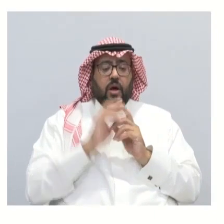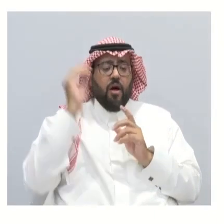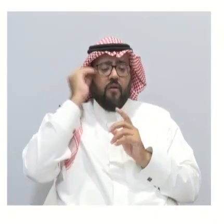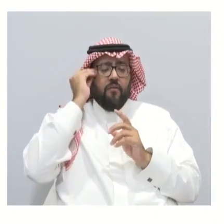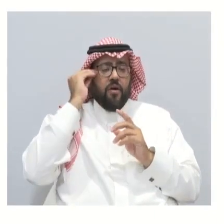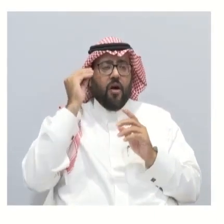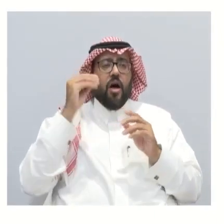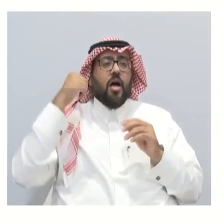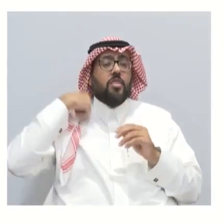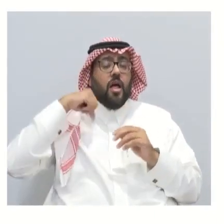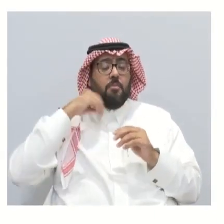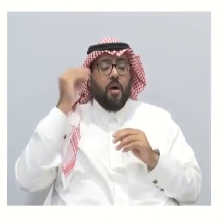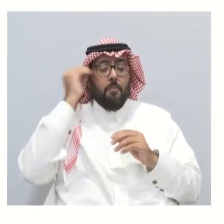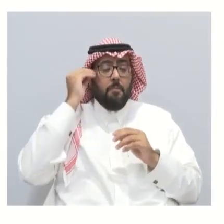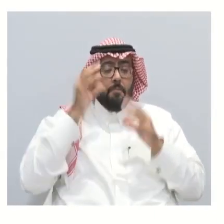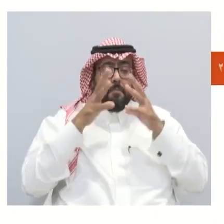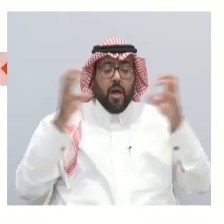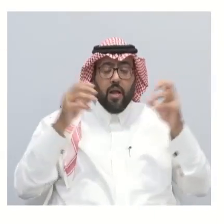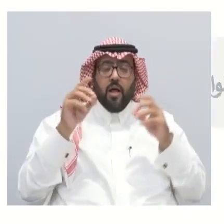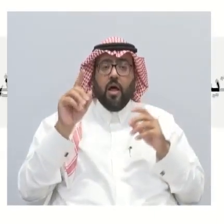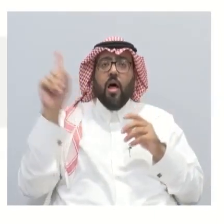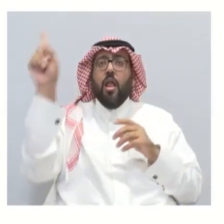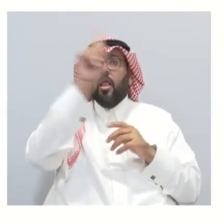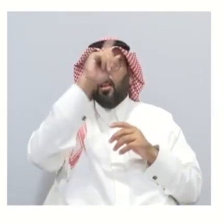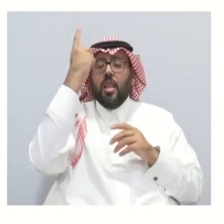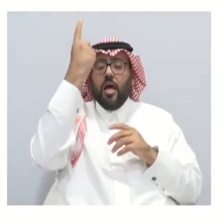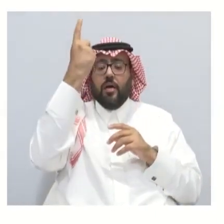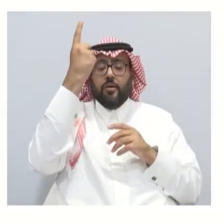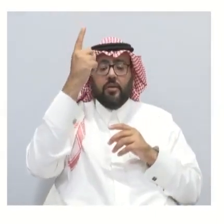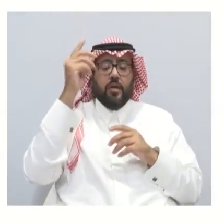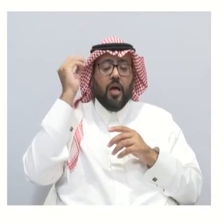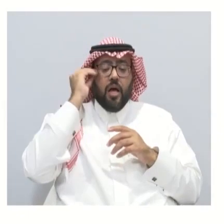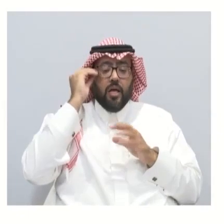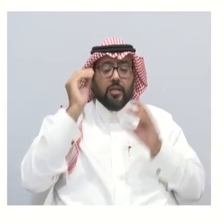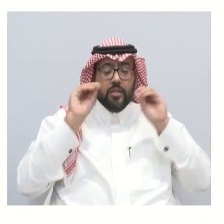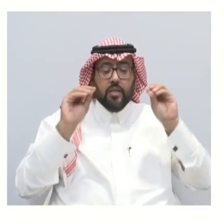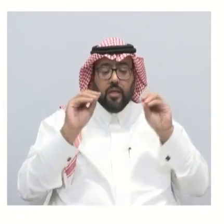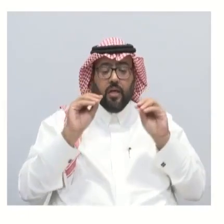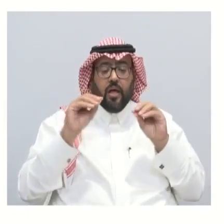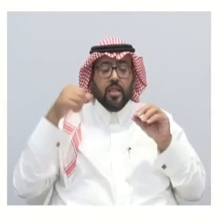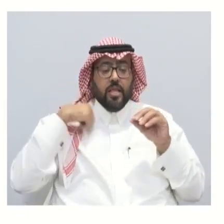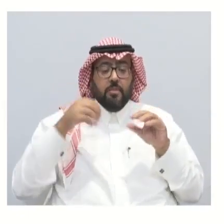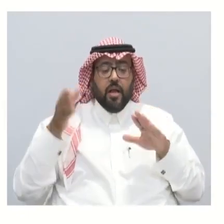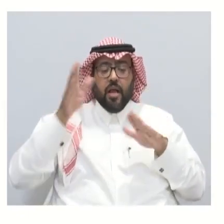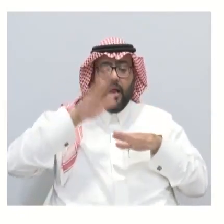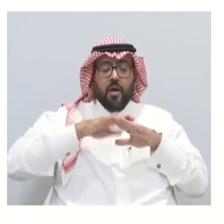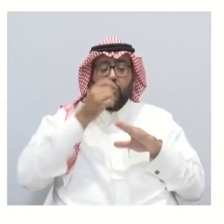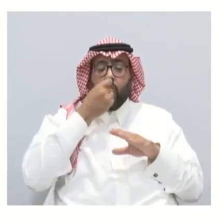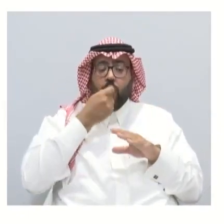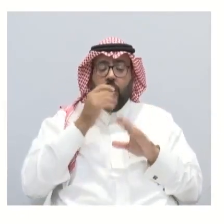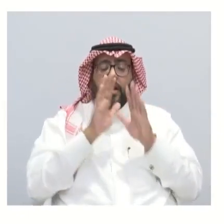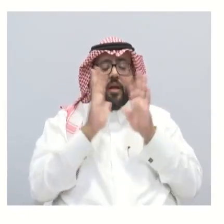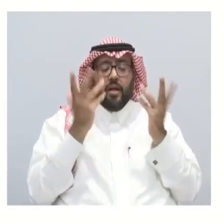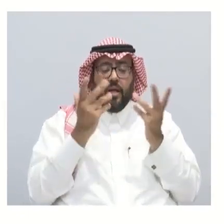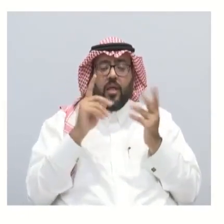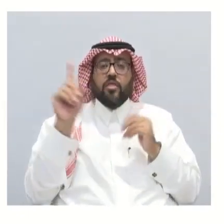يتعرف الطالب على مفهوم الالوهيه والهدف الثاني ان يستدل الطالب من القران على توحيد الالوهيه